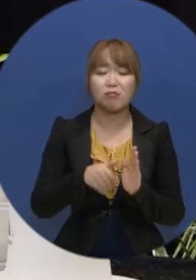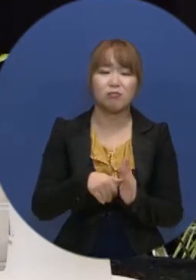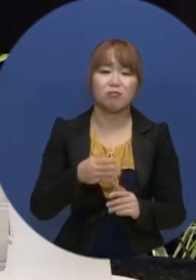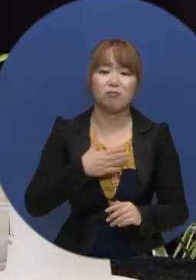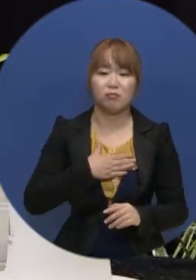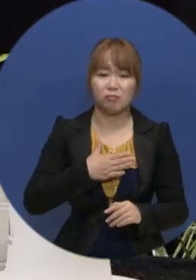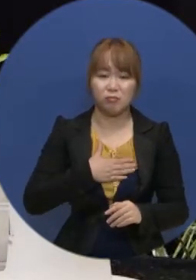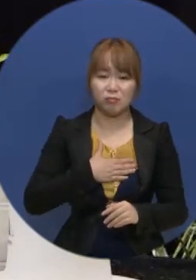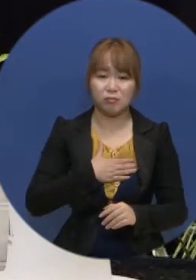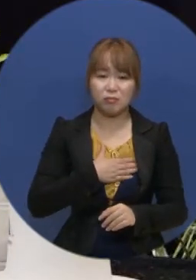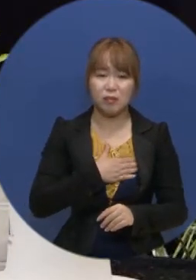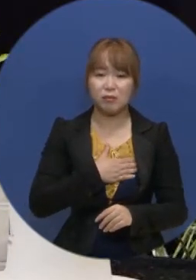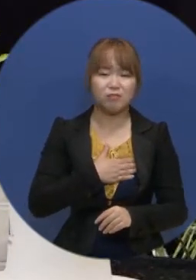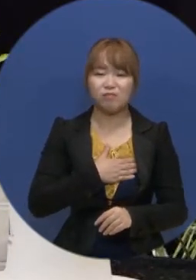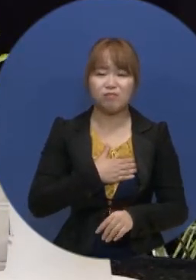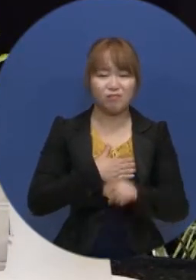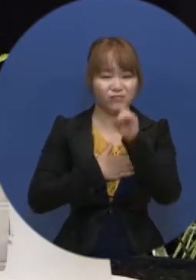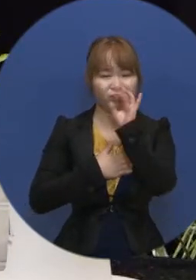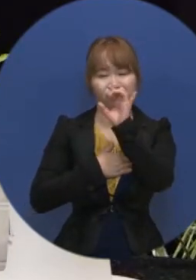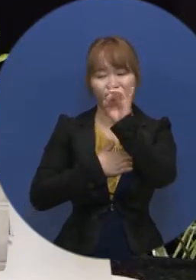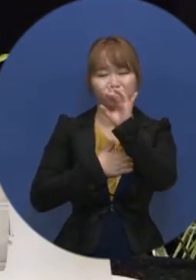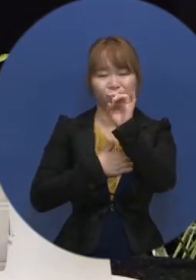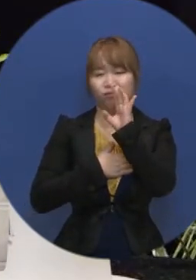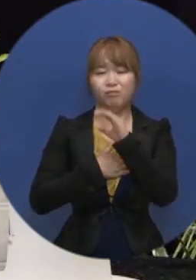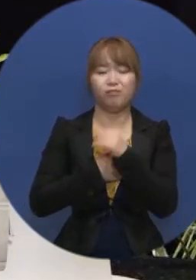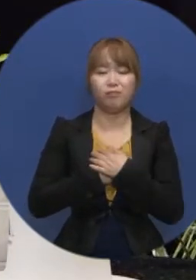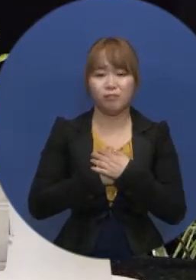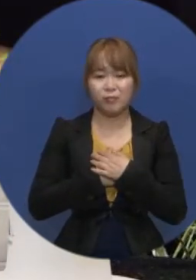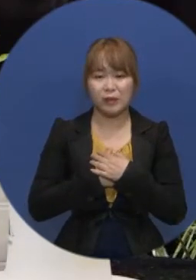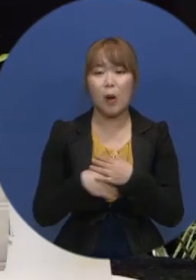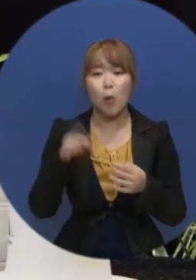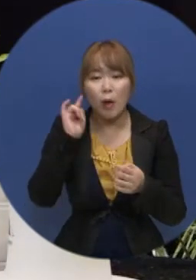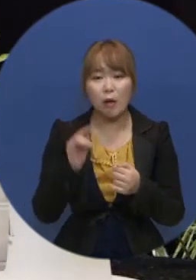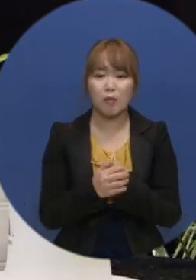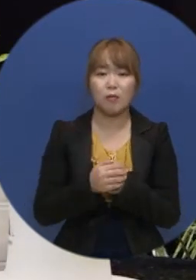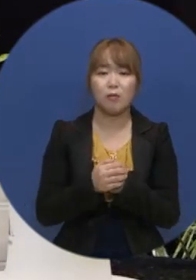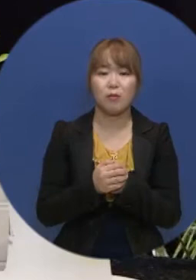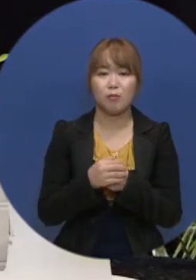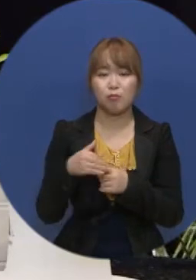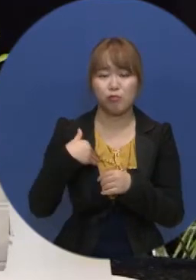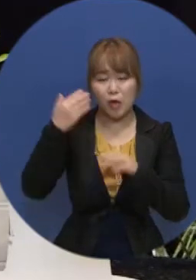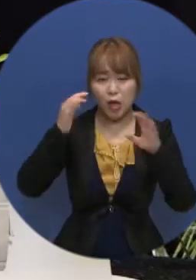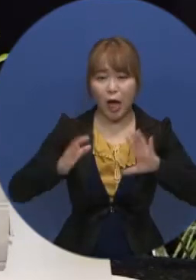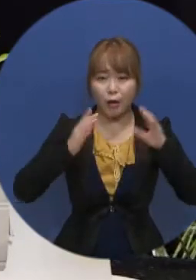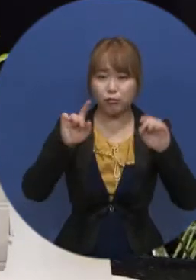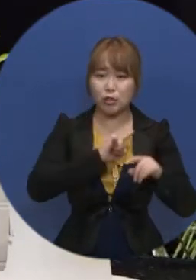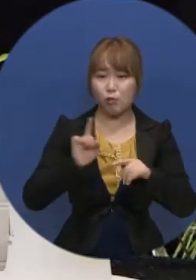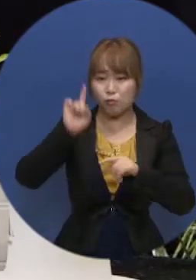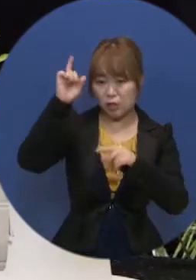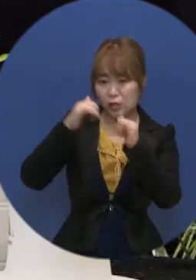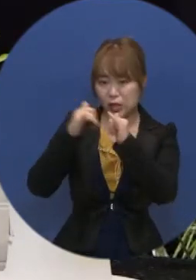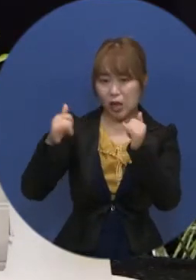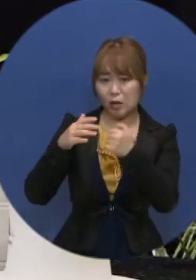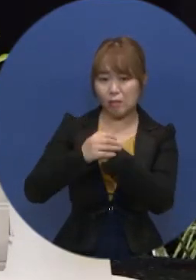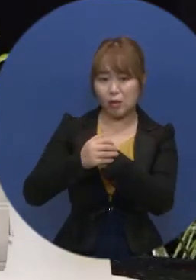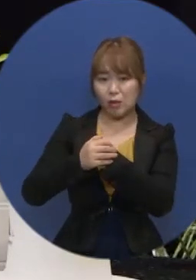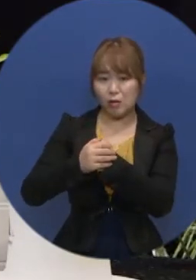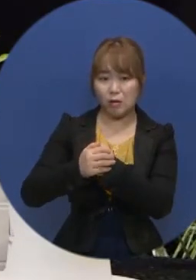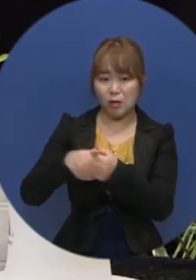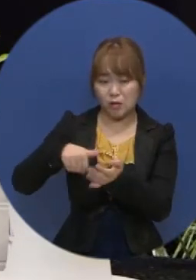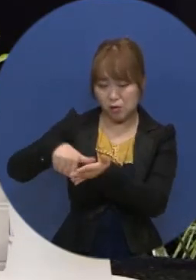제가 이런 지하에 안 된다. 안 된다. 이거는 저 우리나라 제일 높은 사람 결재 맡은 거기